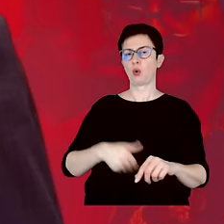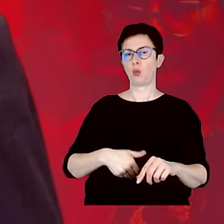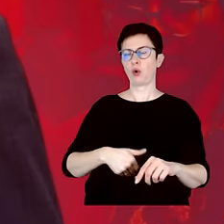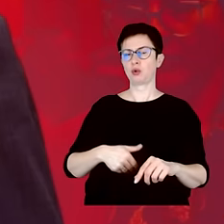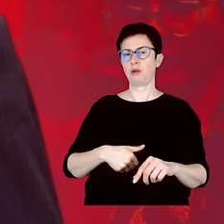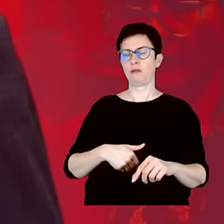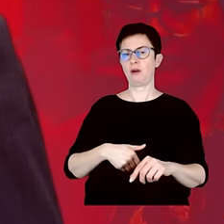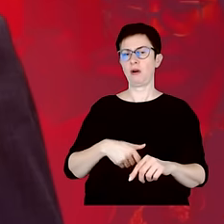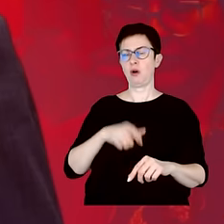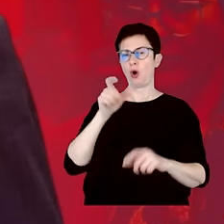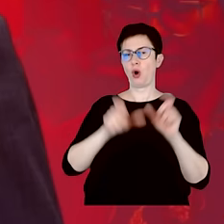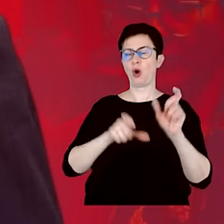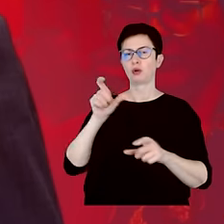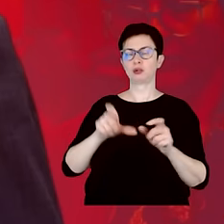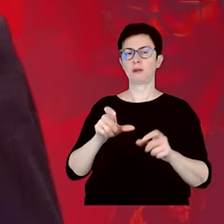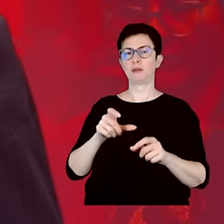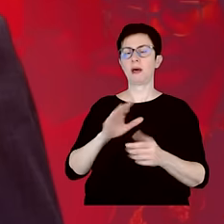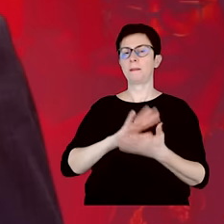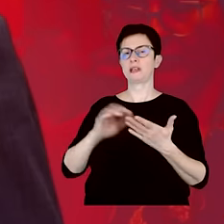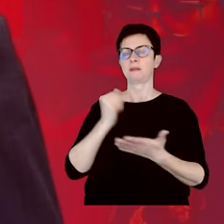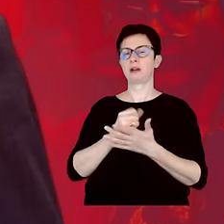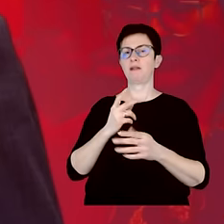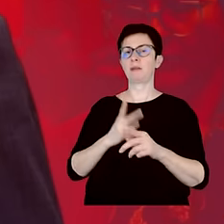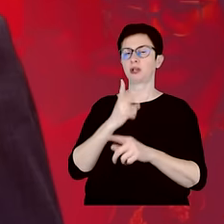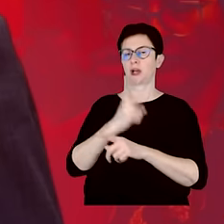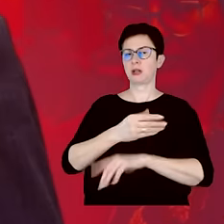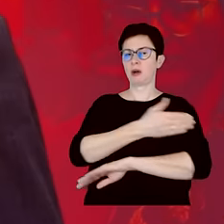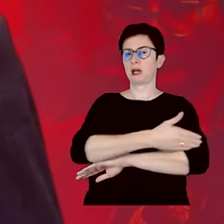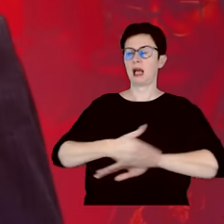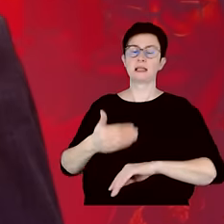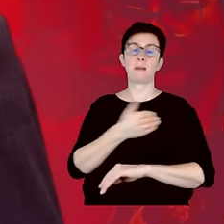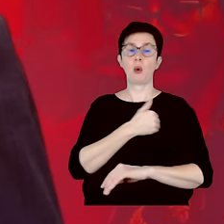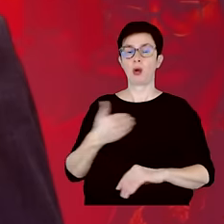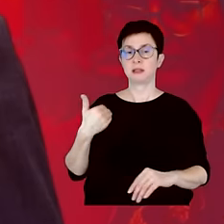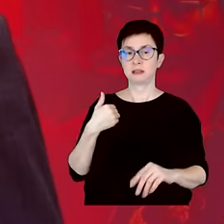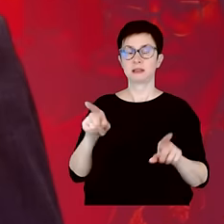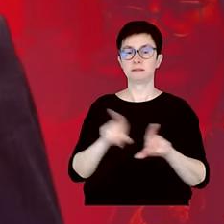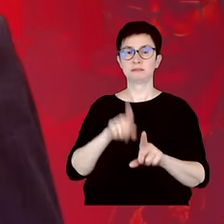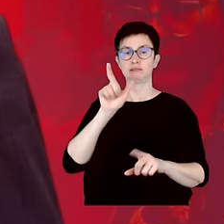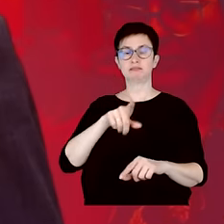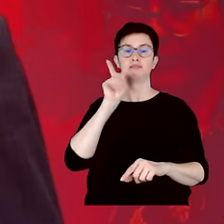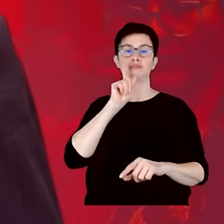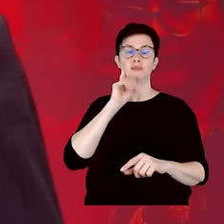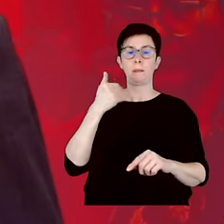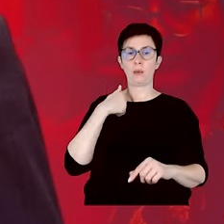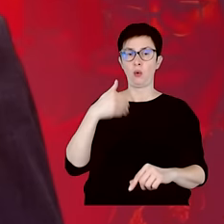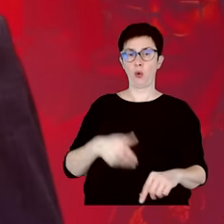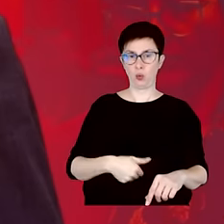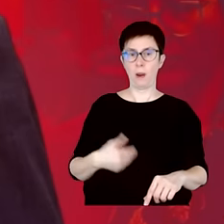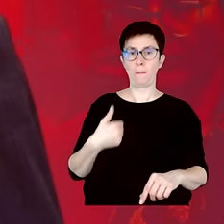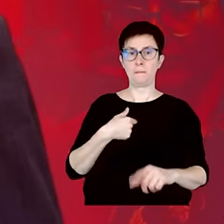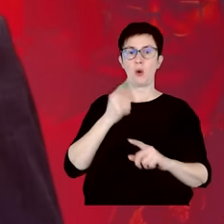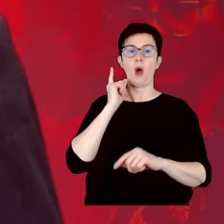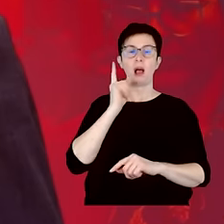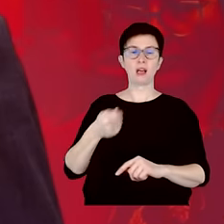osób, które nielegalnie przekraczały polską granicę. Też mężczyźni głodowali, też byli przymusowo dokarmiani